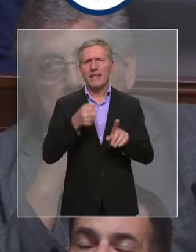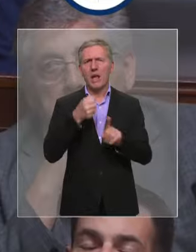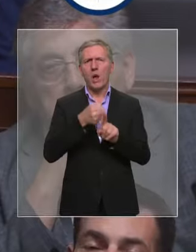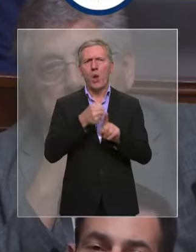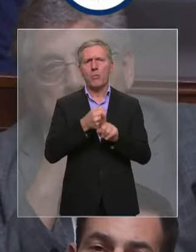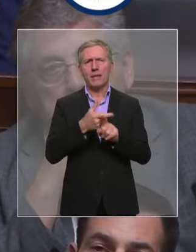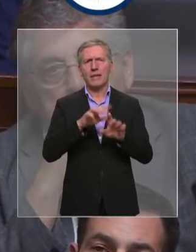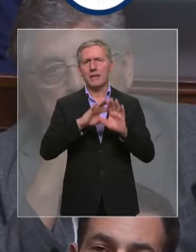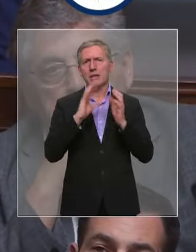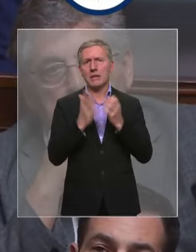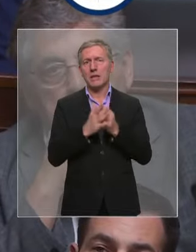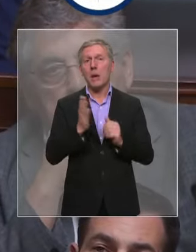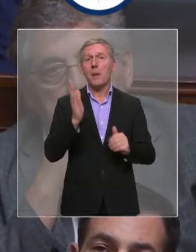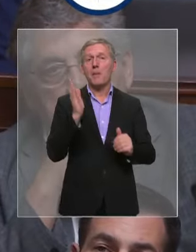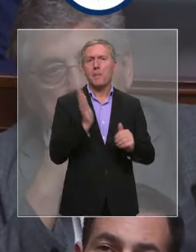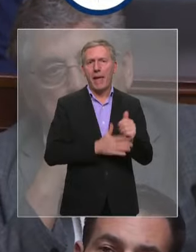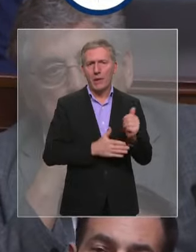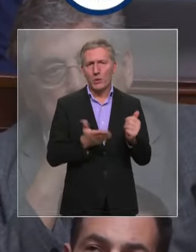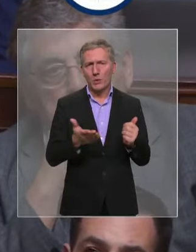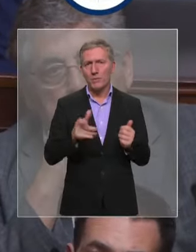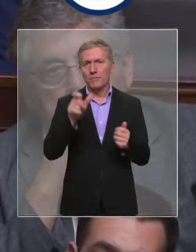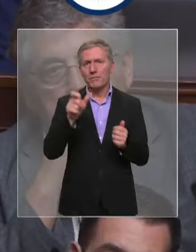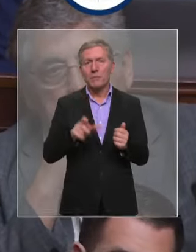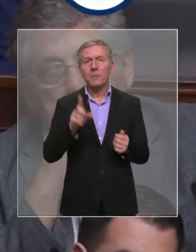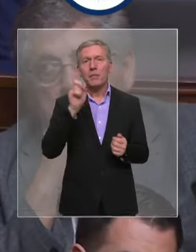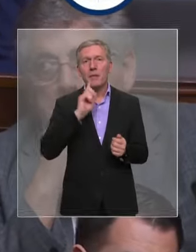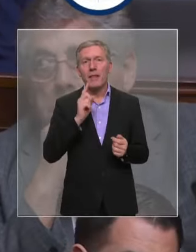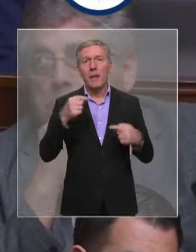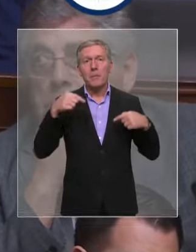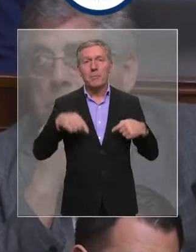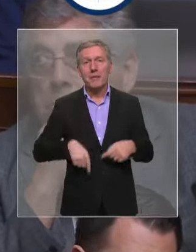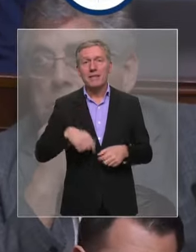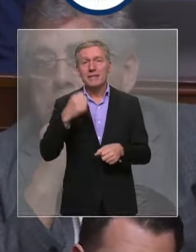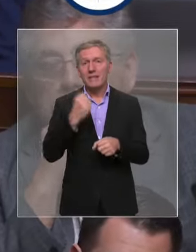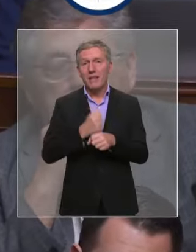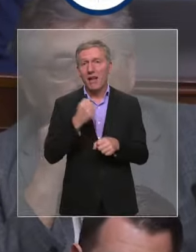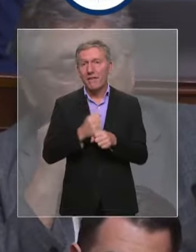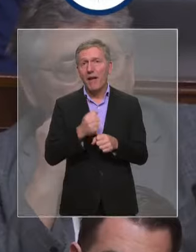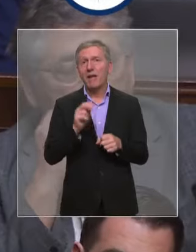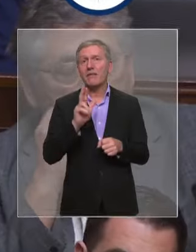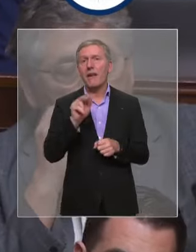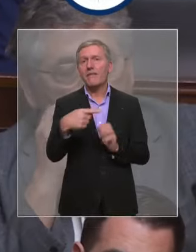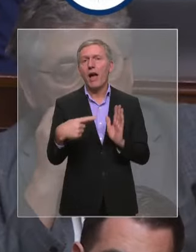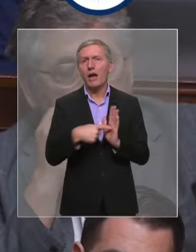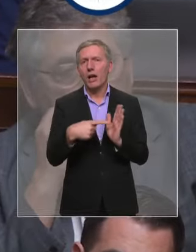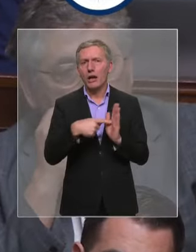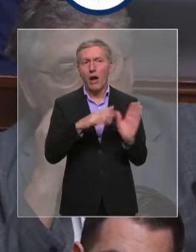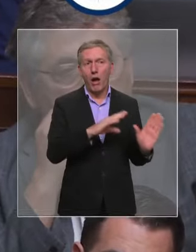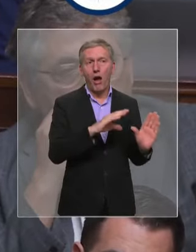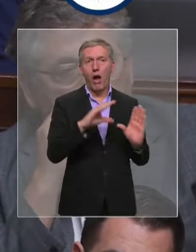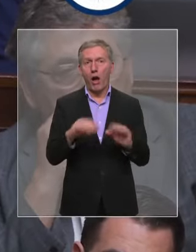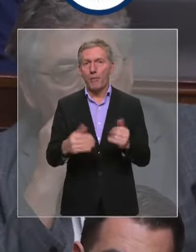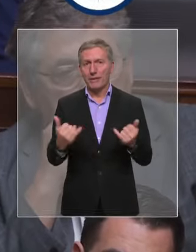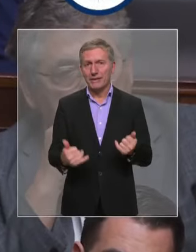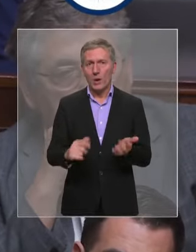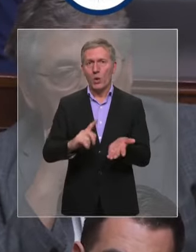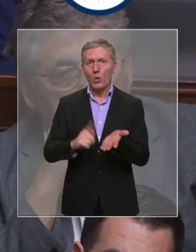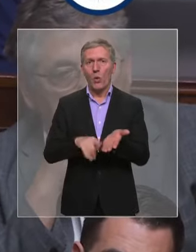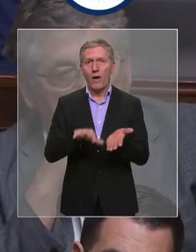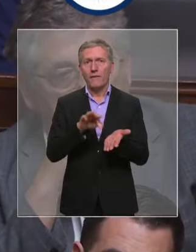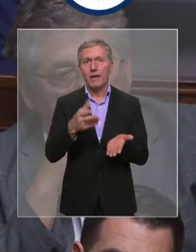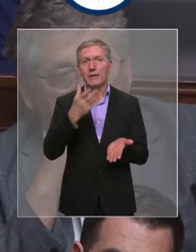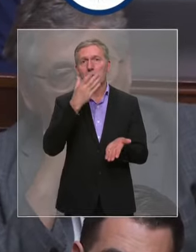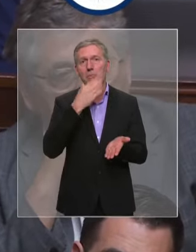Emmanuel Macron, a perdu. Madame la ministre du Travail, quand allez-vous transcrire dans le droit français cette